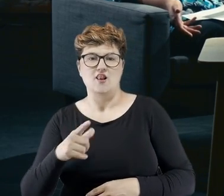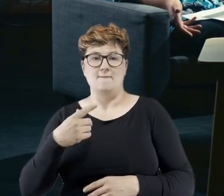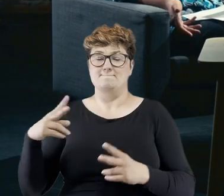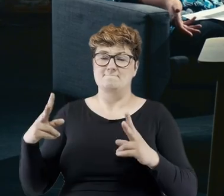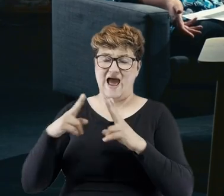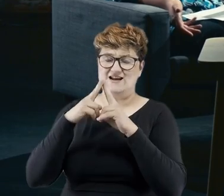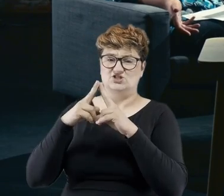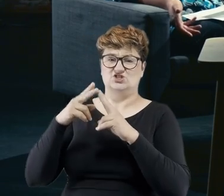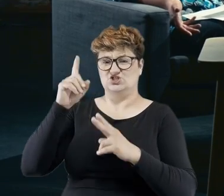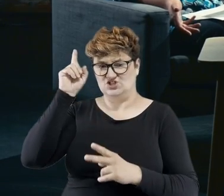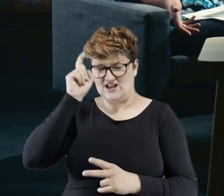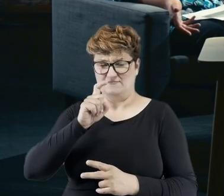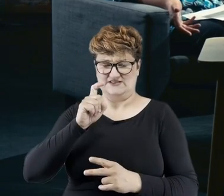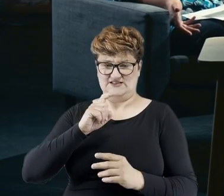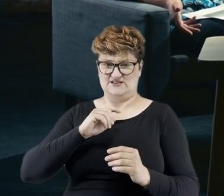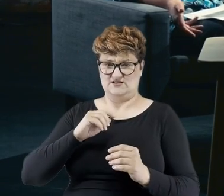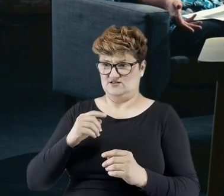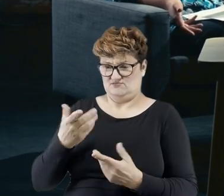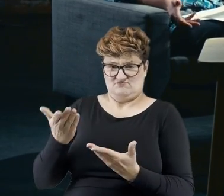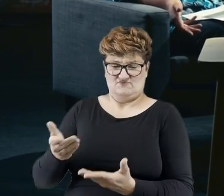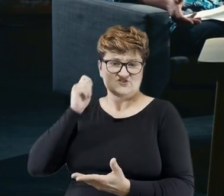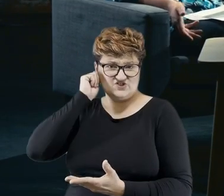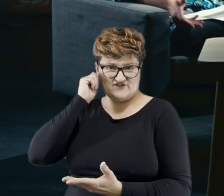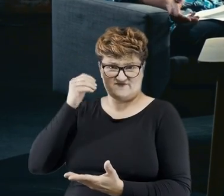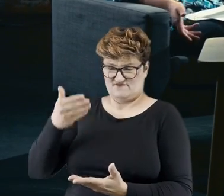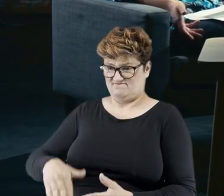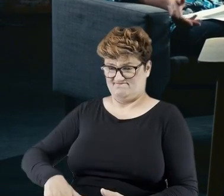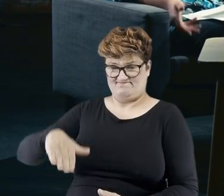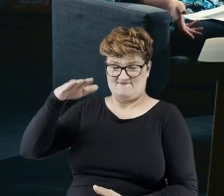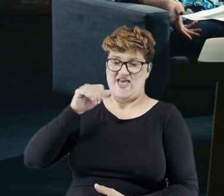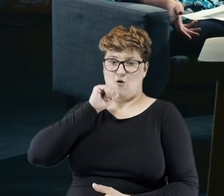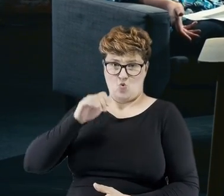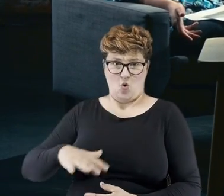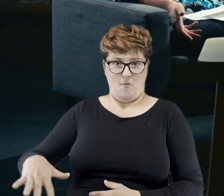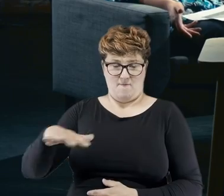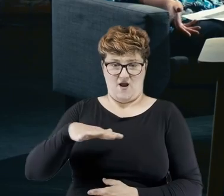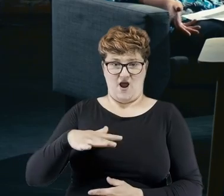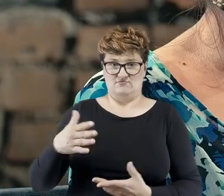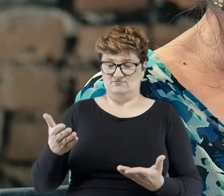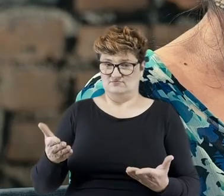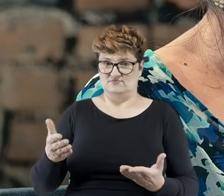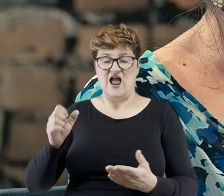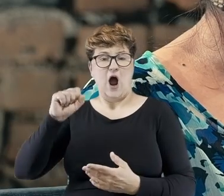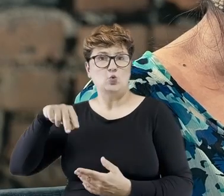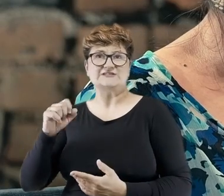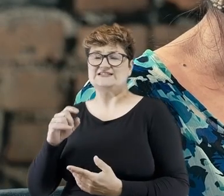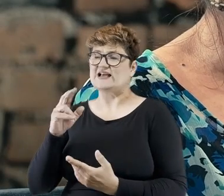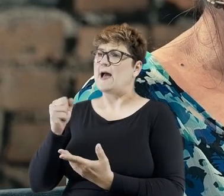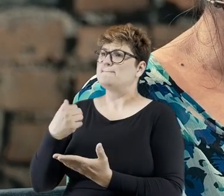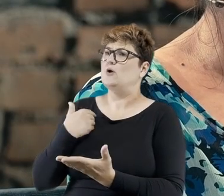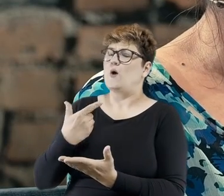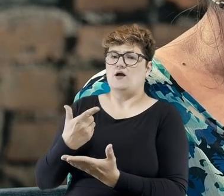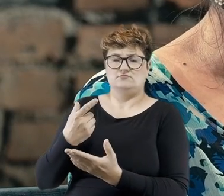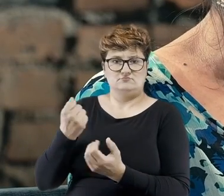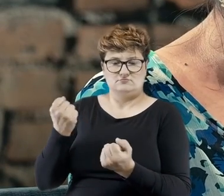Wiedeń. Tak. W zasadzie Niemcy, tak. Tak. To była dziewczynka wychowana w Europie. Tak. Stefania Augustyńska